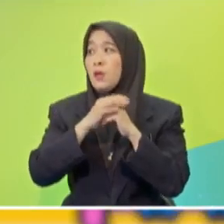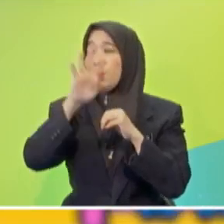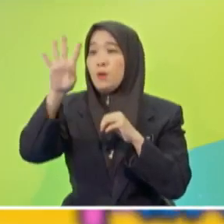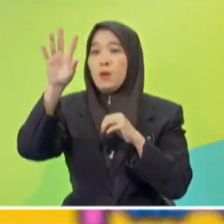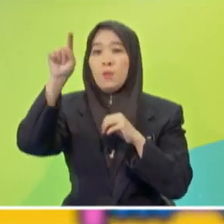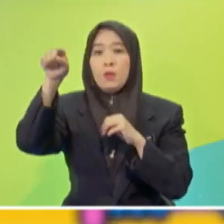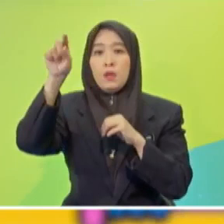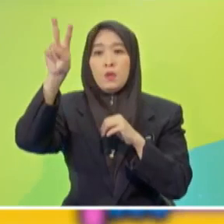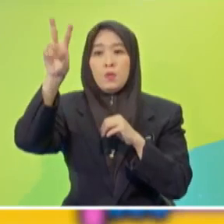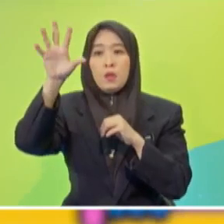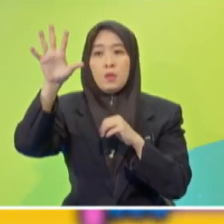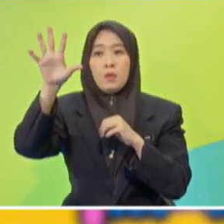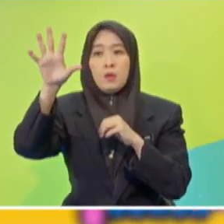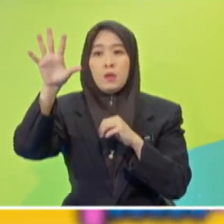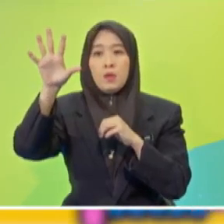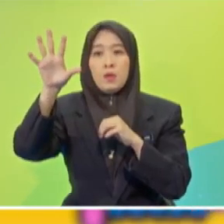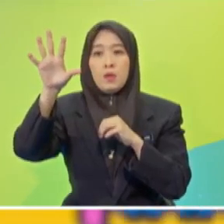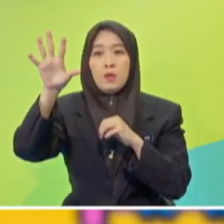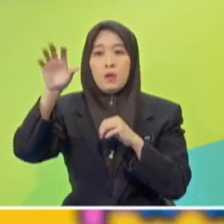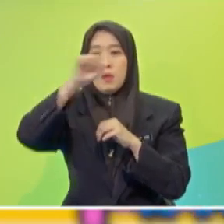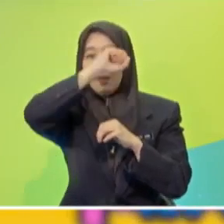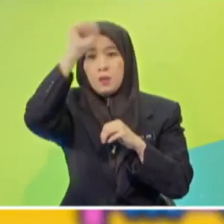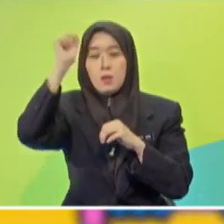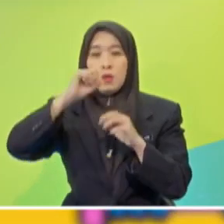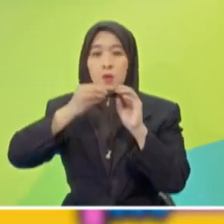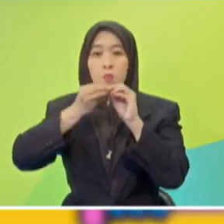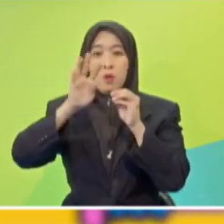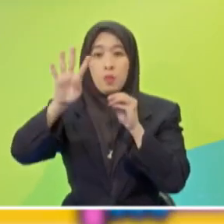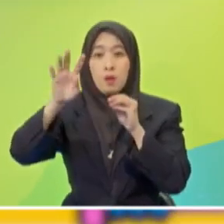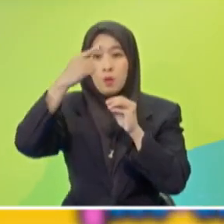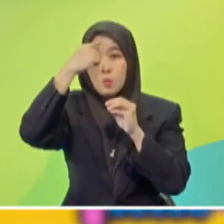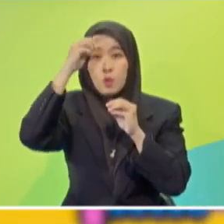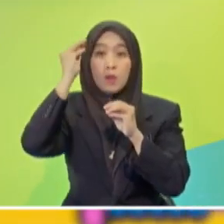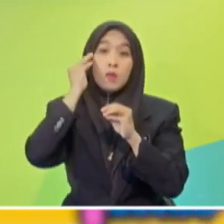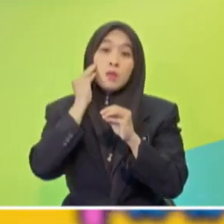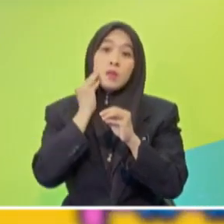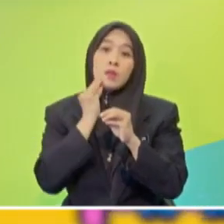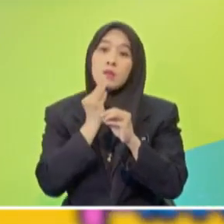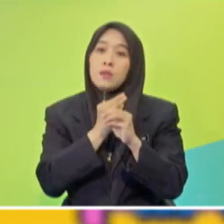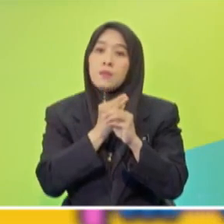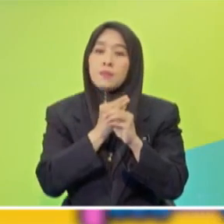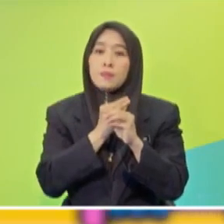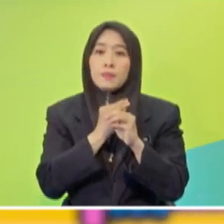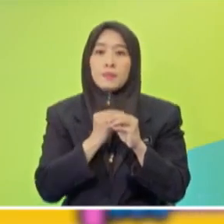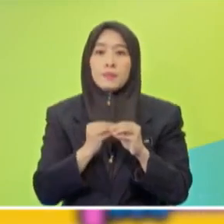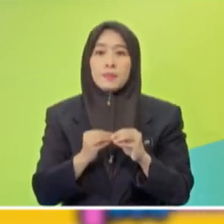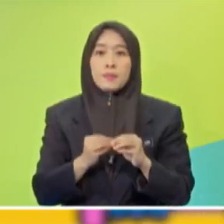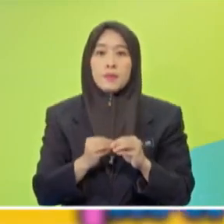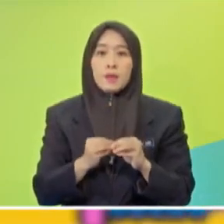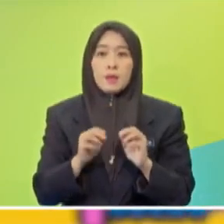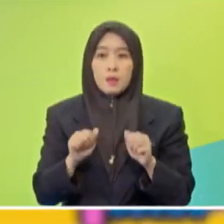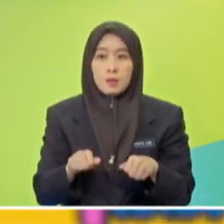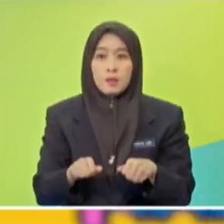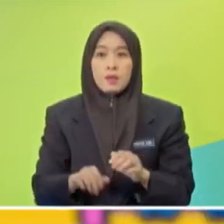Oke seterusnya soalnya nomor 4 kita nak juga kepada Maisarah baik oke Maisarah boleh